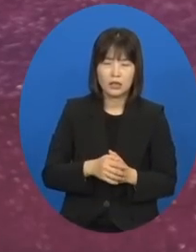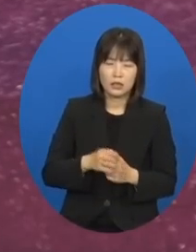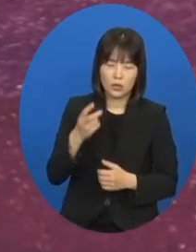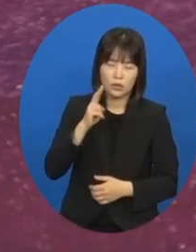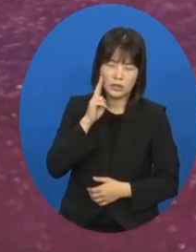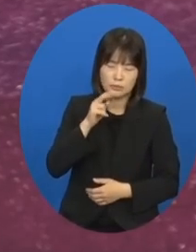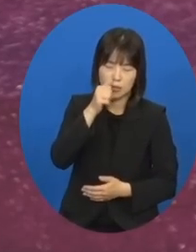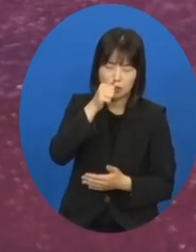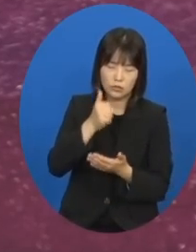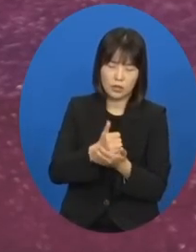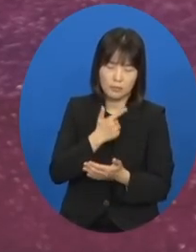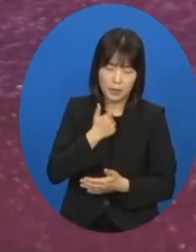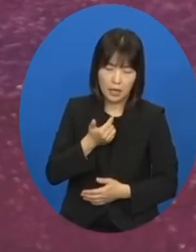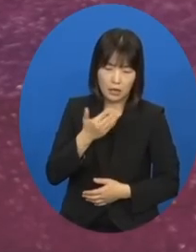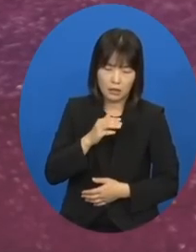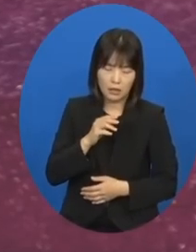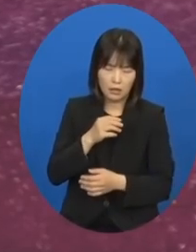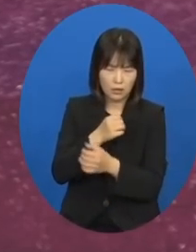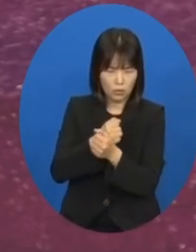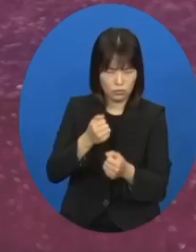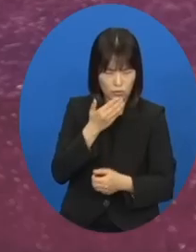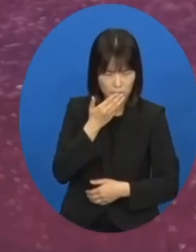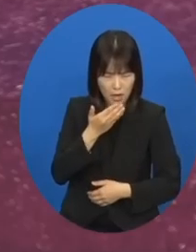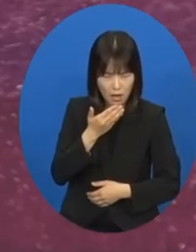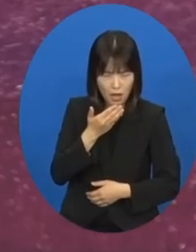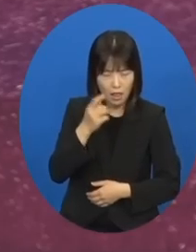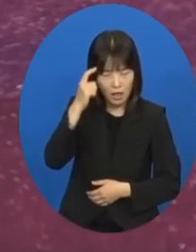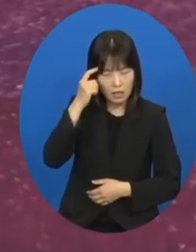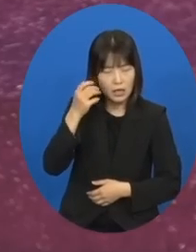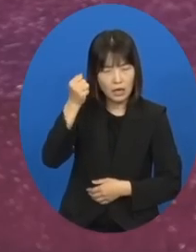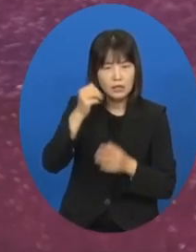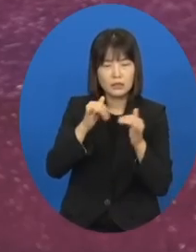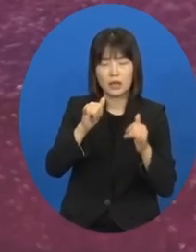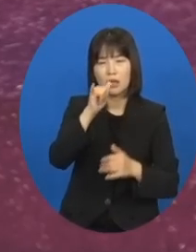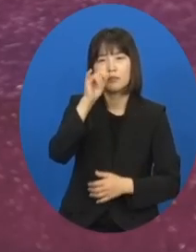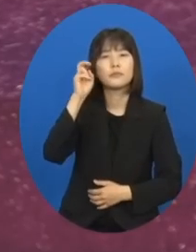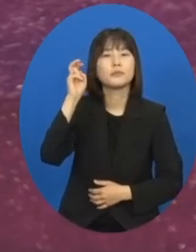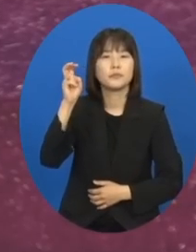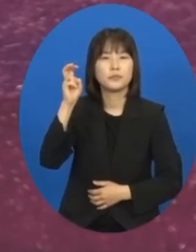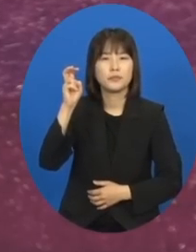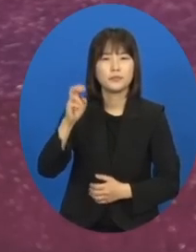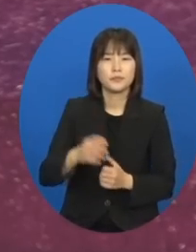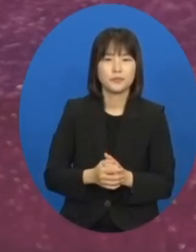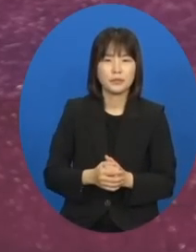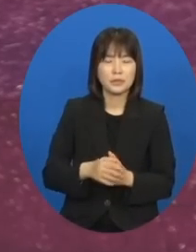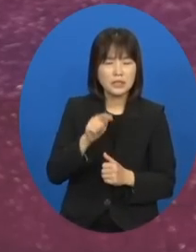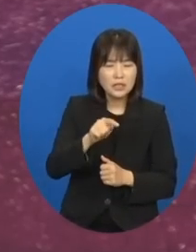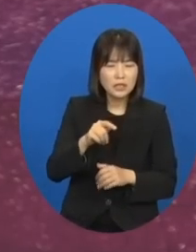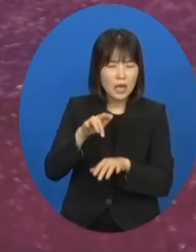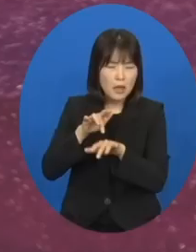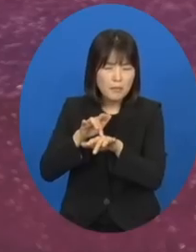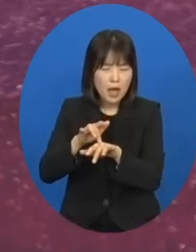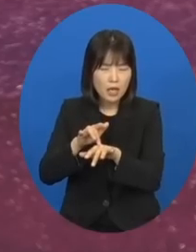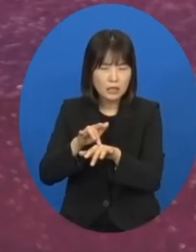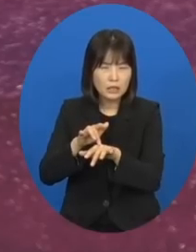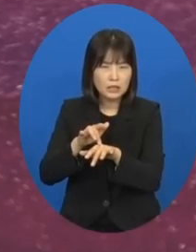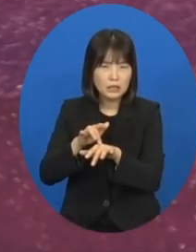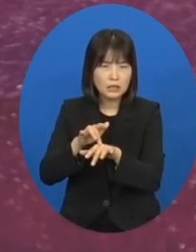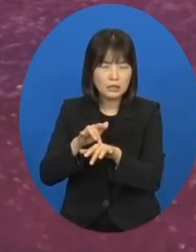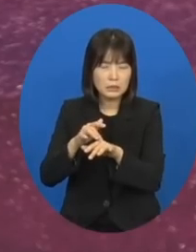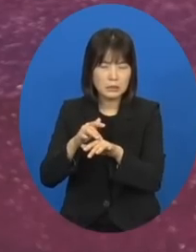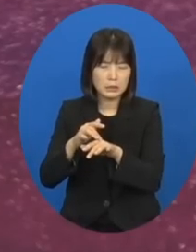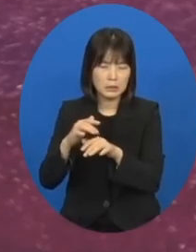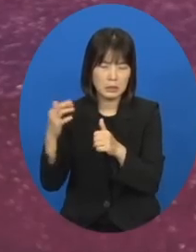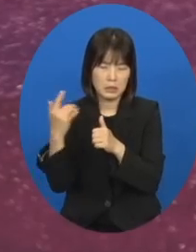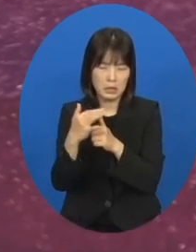어떻게이 죄가 용서 받을 수 있겠어라고 생각하는 분이 계실 거예요 여러분 그것이 마귀의 속삭임이라는 것을 여러분